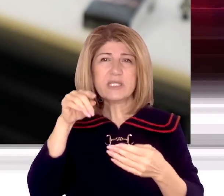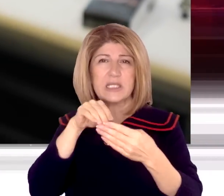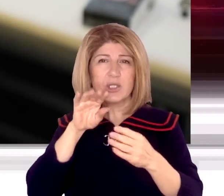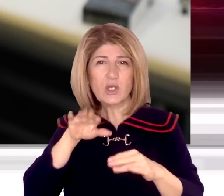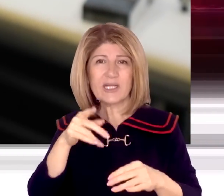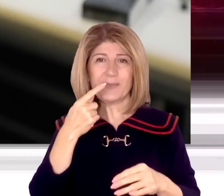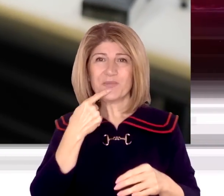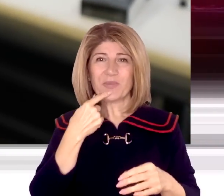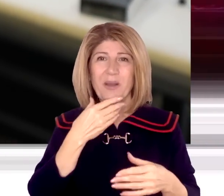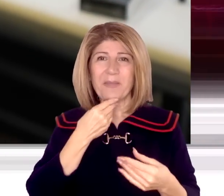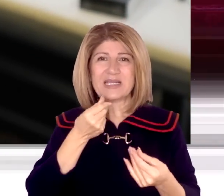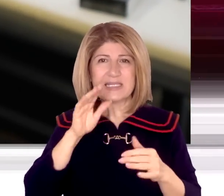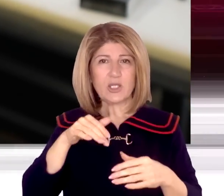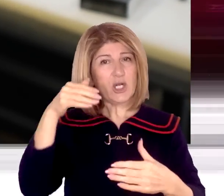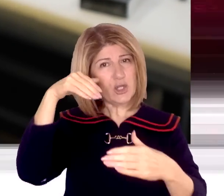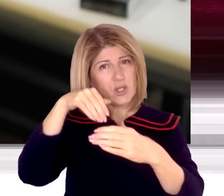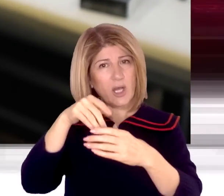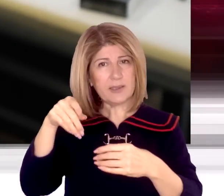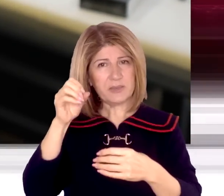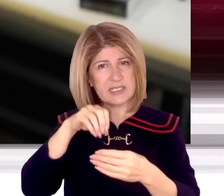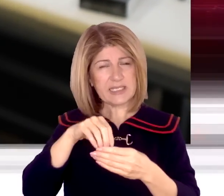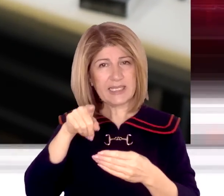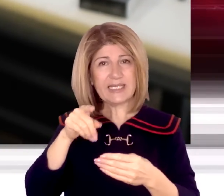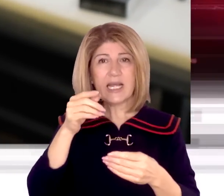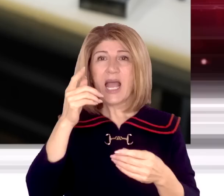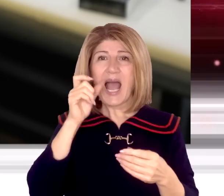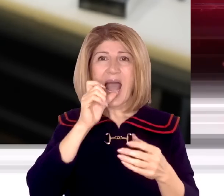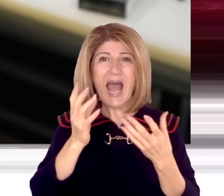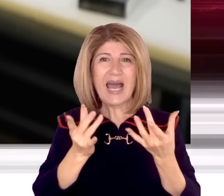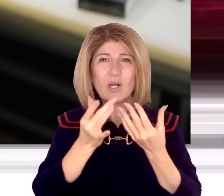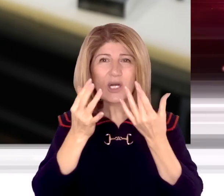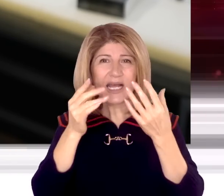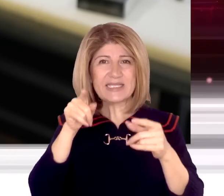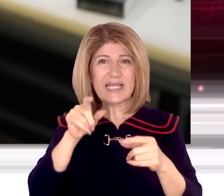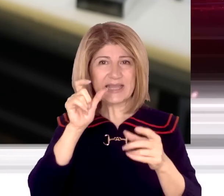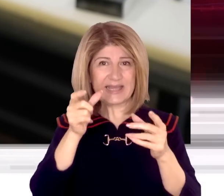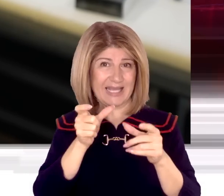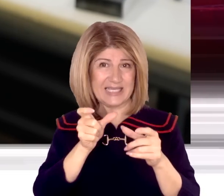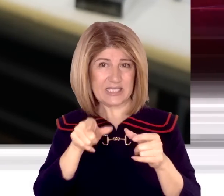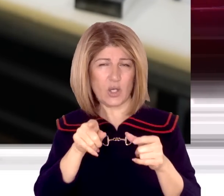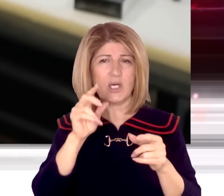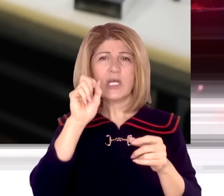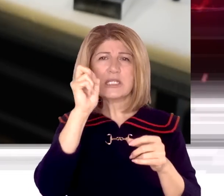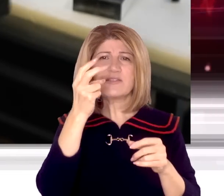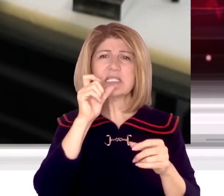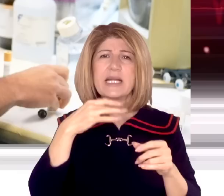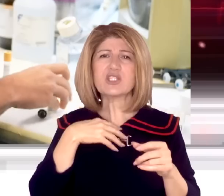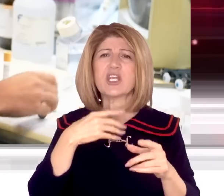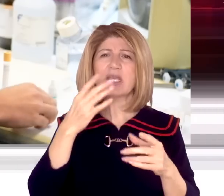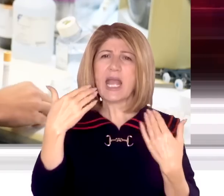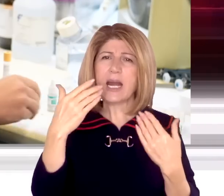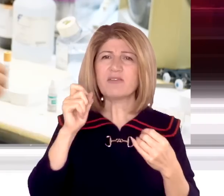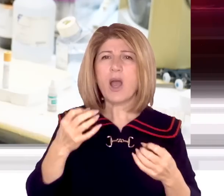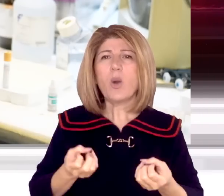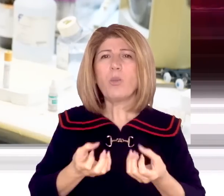مایع ویپ نیکوتین دار و طعم دار رو توی کارتریجش میریزند. المنت حرارتی این دستگاه هم مایع رو تا 200